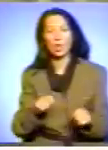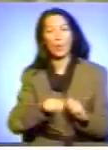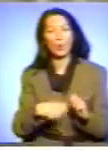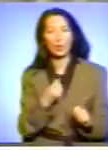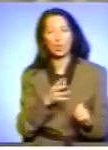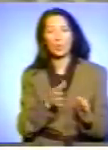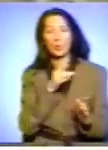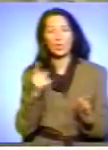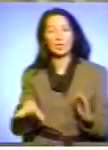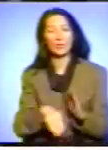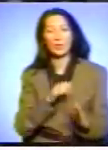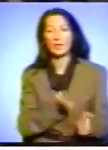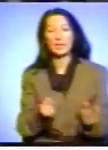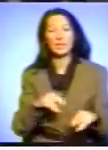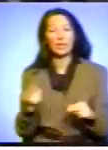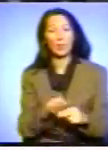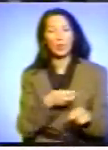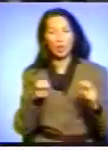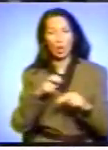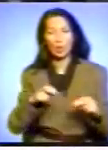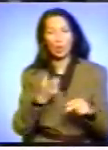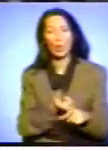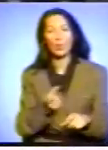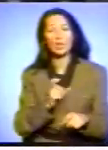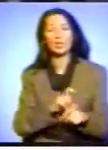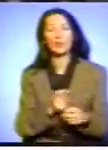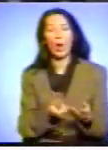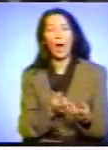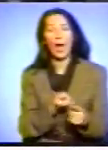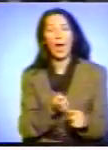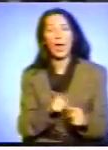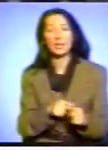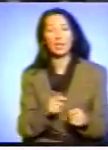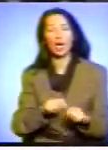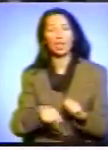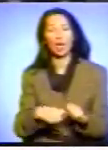не залишиться без розгляду. Большинство этих нарушений,